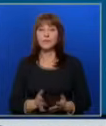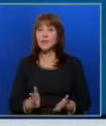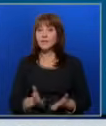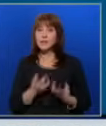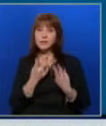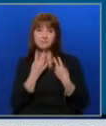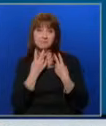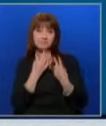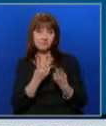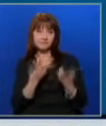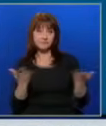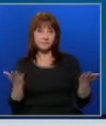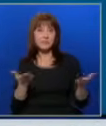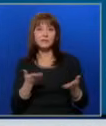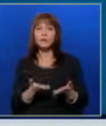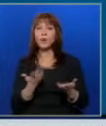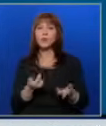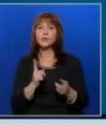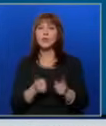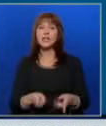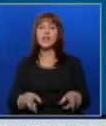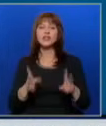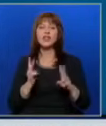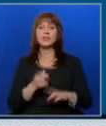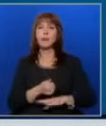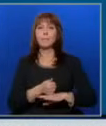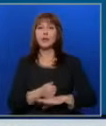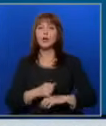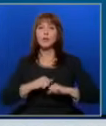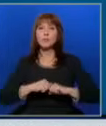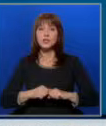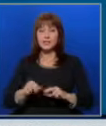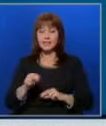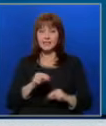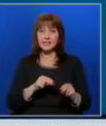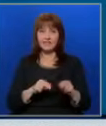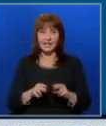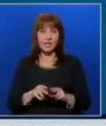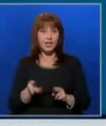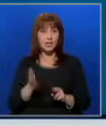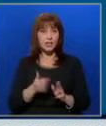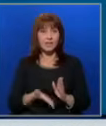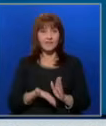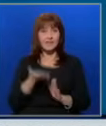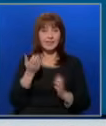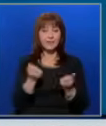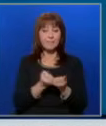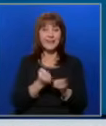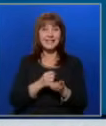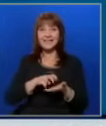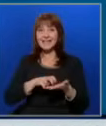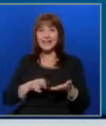Време обаче е да обърнем поглед към това, което трябва да решават кметовете и общинските съветници. Ще се вдигнат ли местните данъци, след